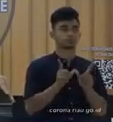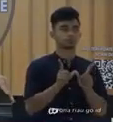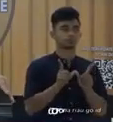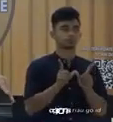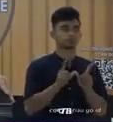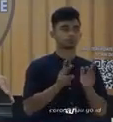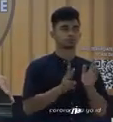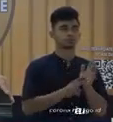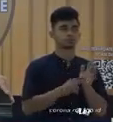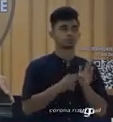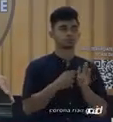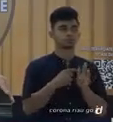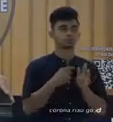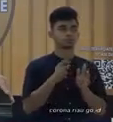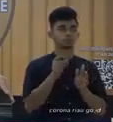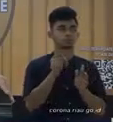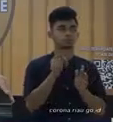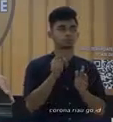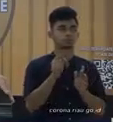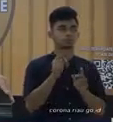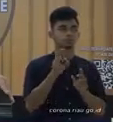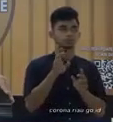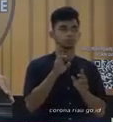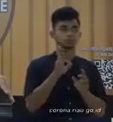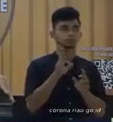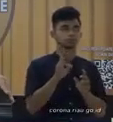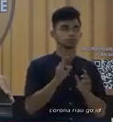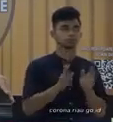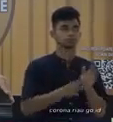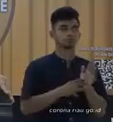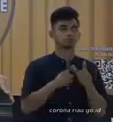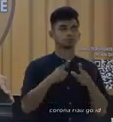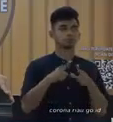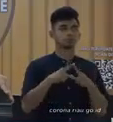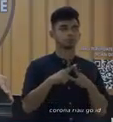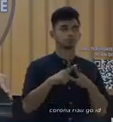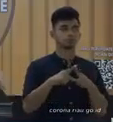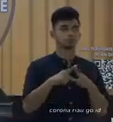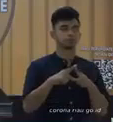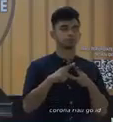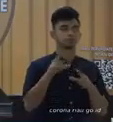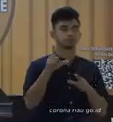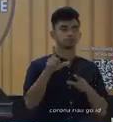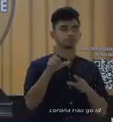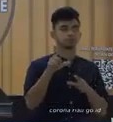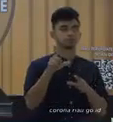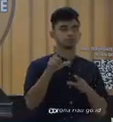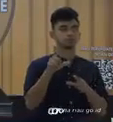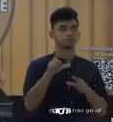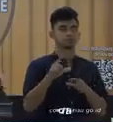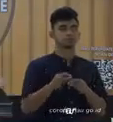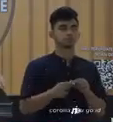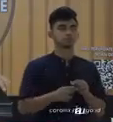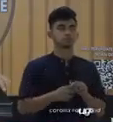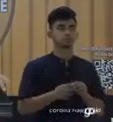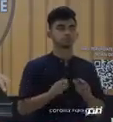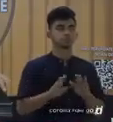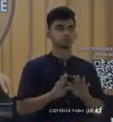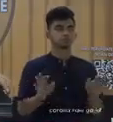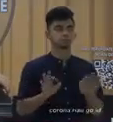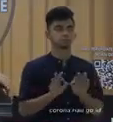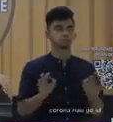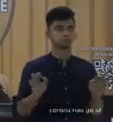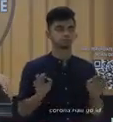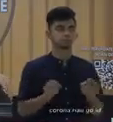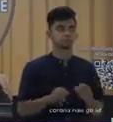menyampaikan, orang yang survive, orang yang bisa selamat, atau makhluk hidup yang selamat, itu adalah makhluk hidup yang